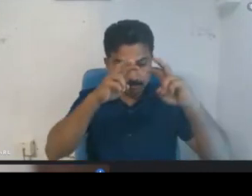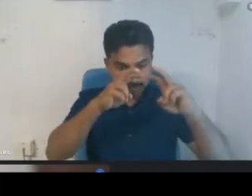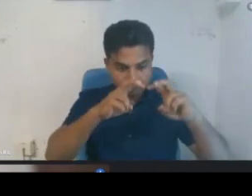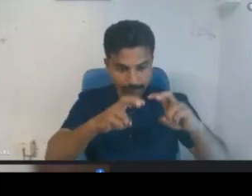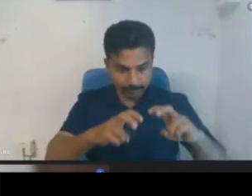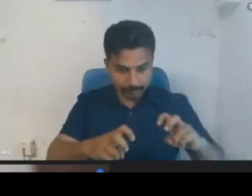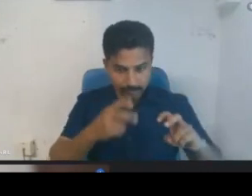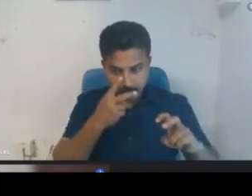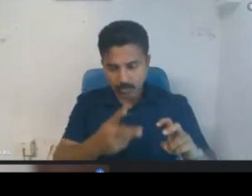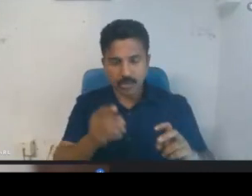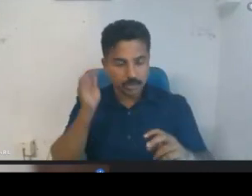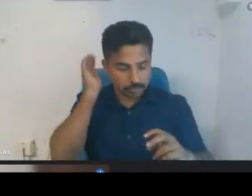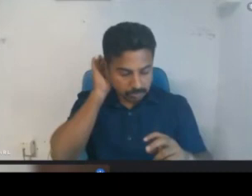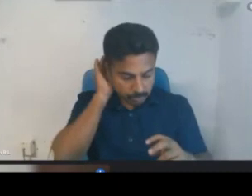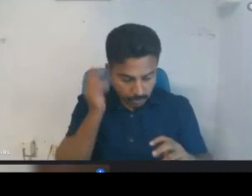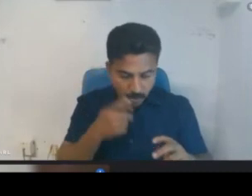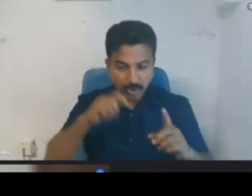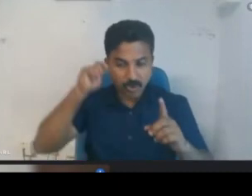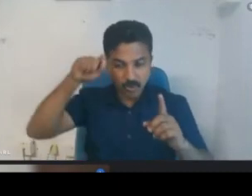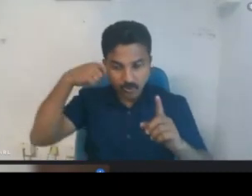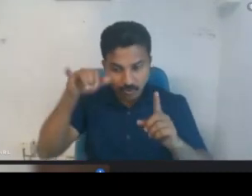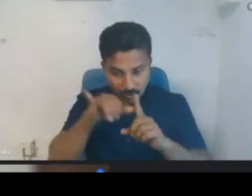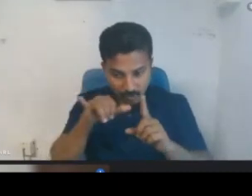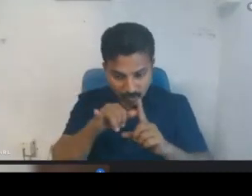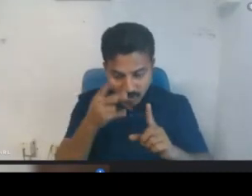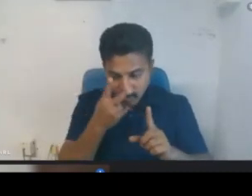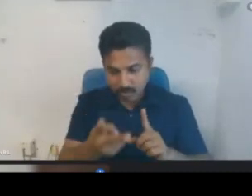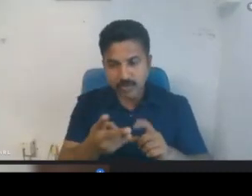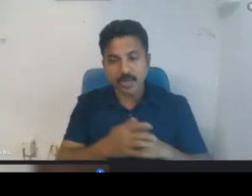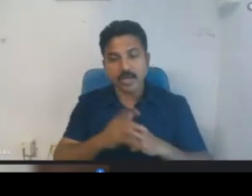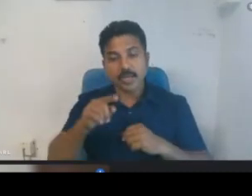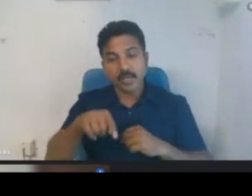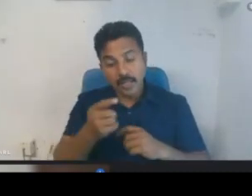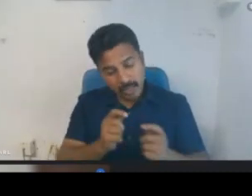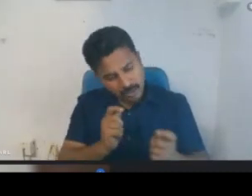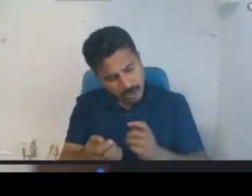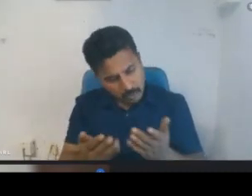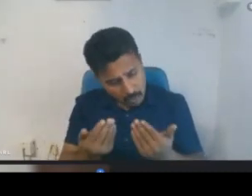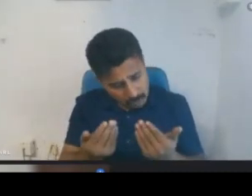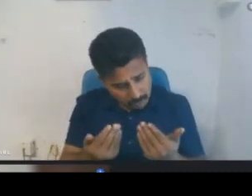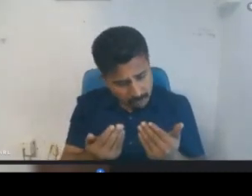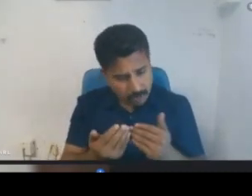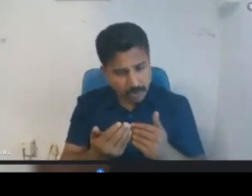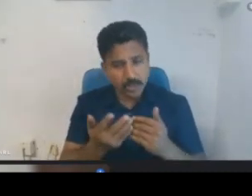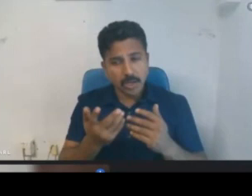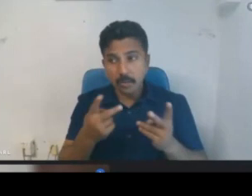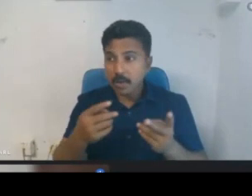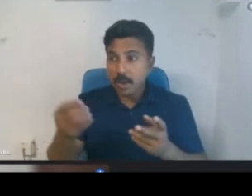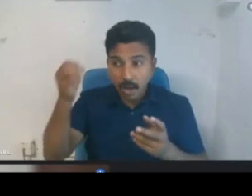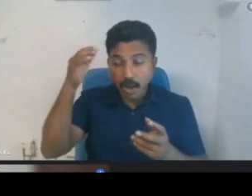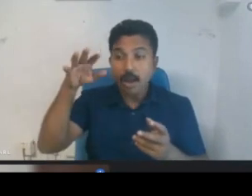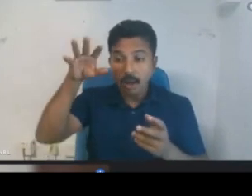റിസർച്ച് ചെയ്യുക, അത് കേൾക്കുക, അതിന്റെ യൂട്യൂബ് വീഡിയോസ് കാണുക, അത് സെർച്ച് ചെയ്ത് നോക്കുക, അത് ഇനി മാറാൻ സാധ്യതയുണ്ടോ, എവിടെ നിന്നൊക്കെ